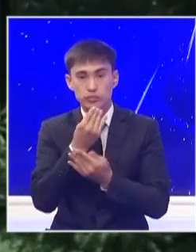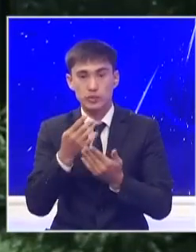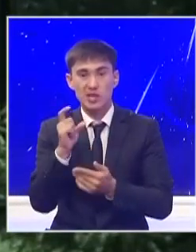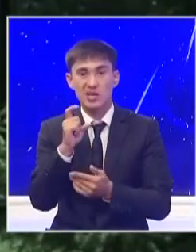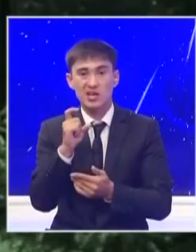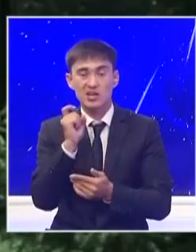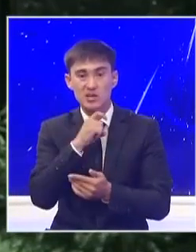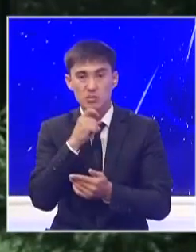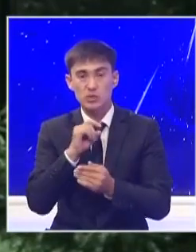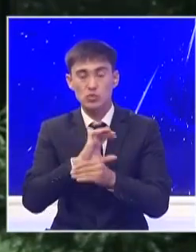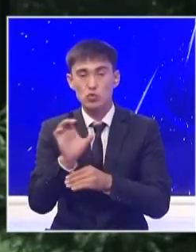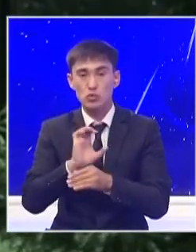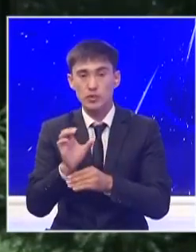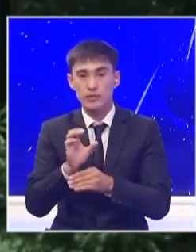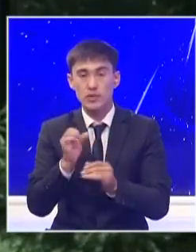қымыз өндірумен